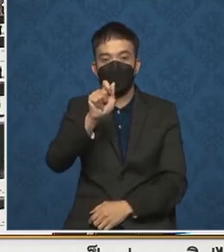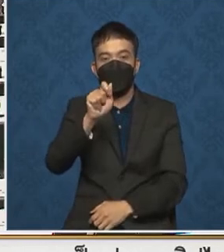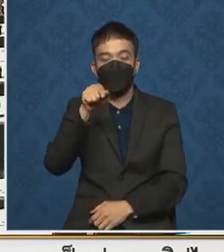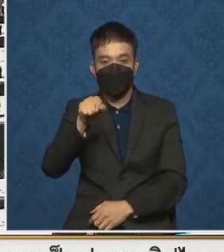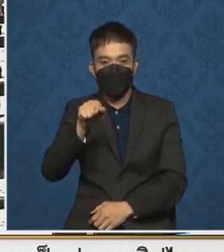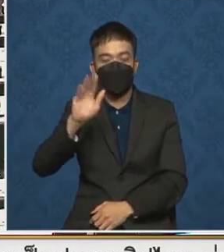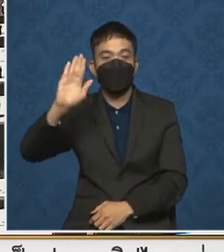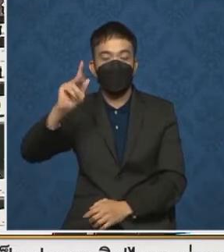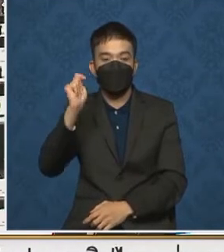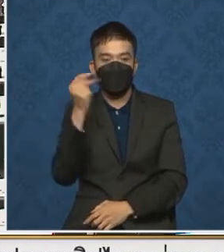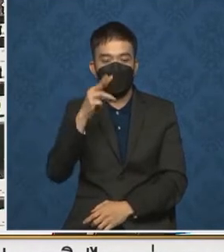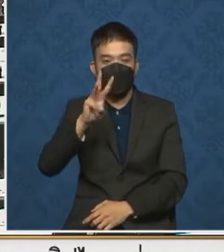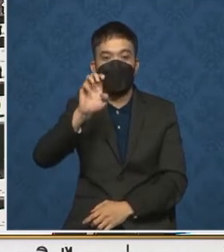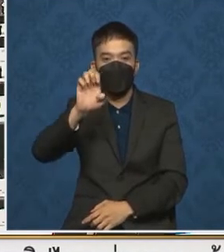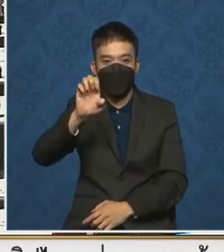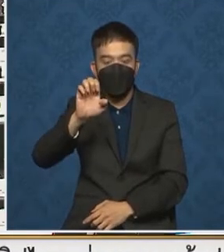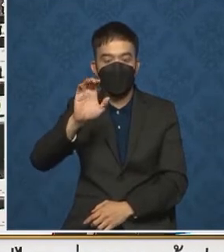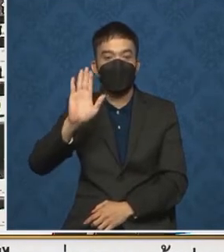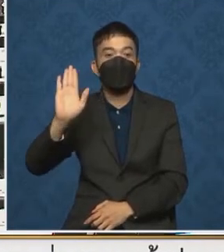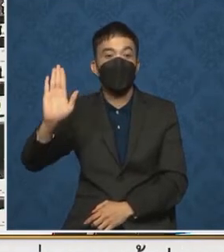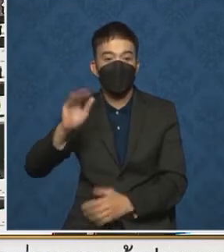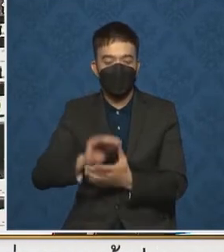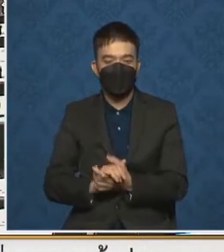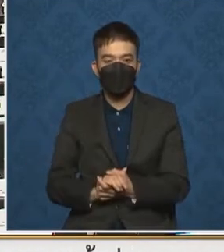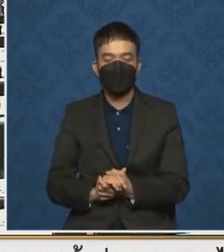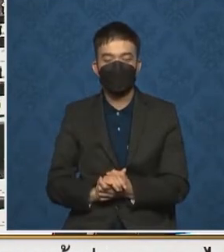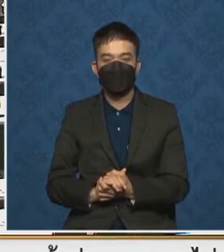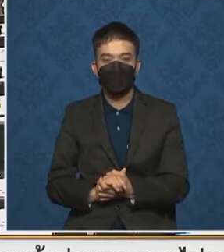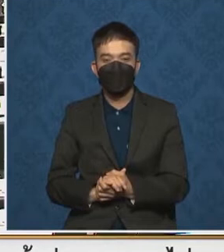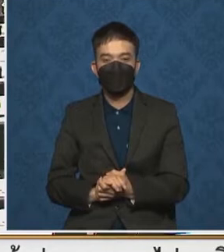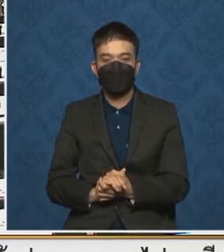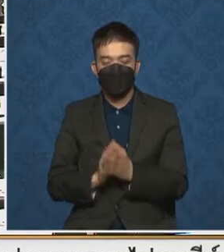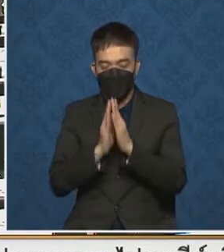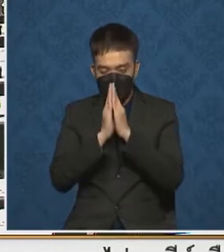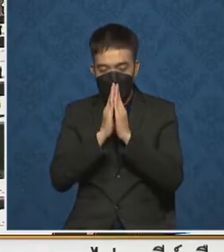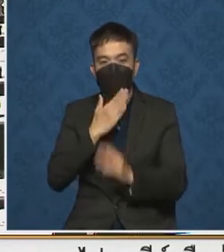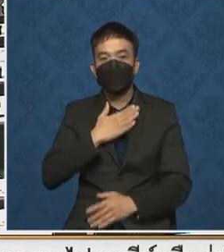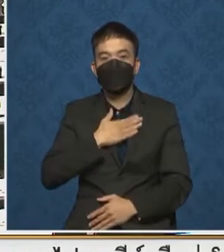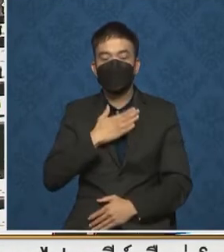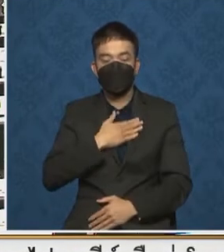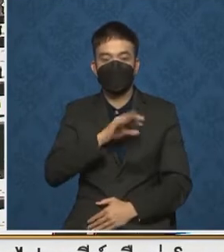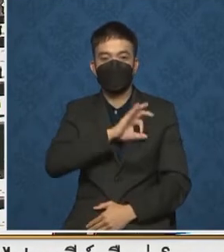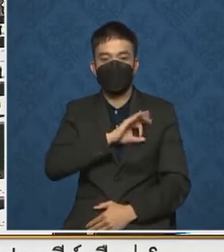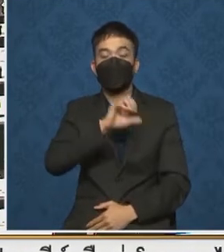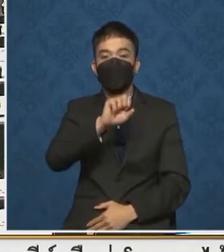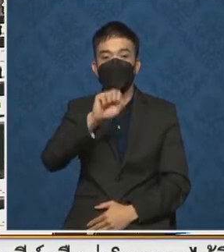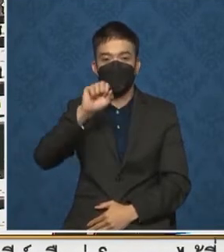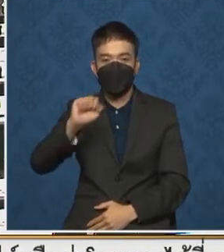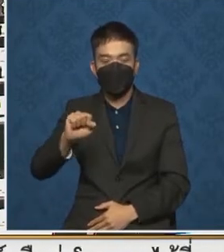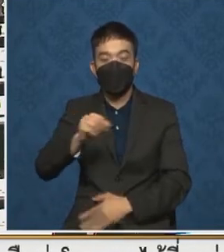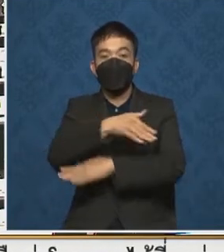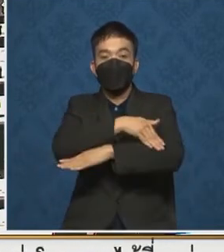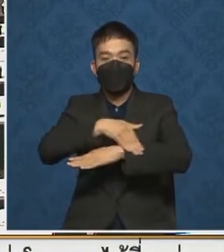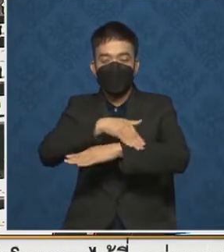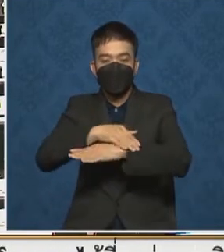กับเรีน ท่ประธานที่ขอรบครับผม พันดุรยเอกทวี สอดส่องสมาชิภาผู้แถน และสดอนแบบบชีรายชื่อ